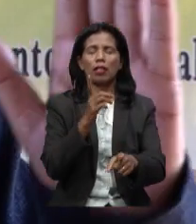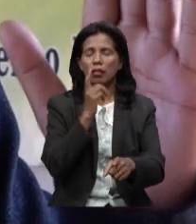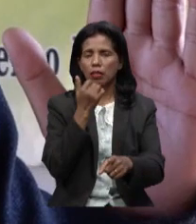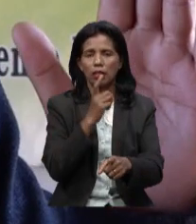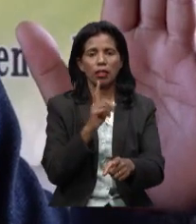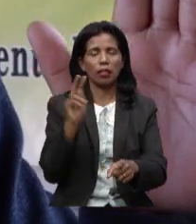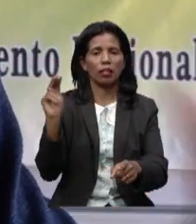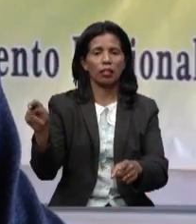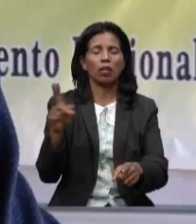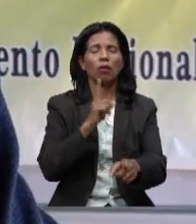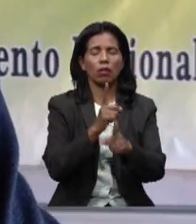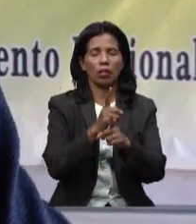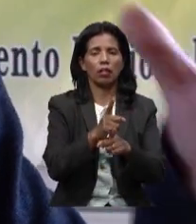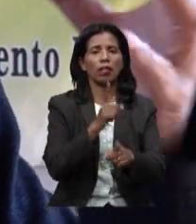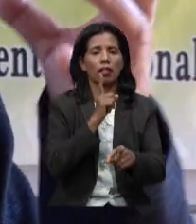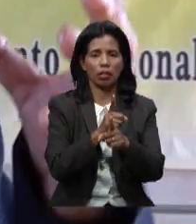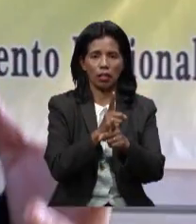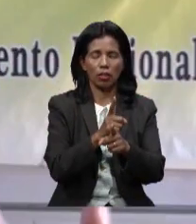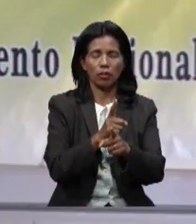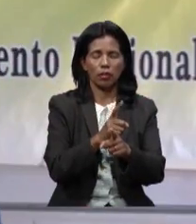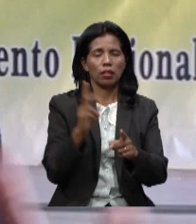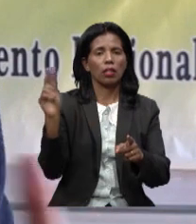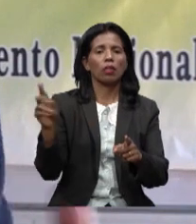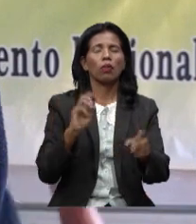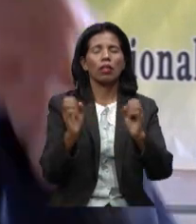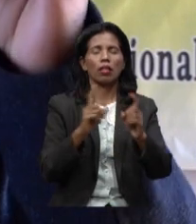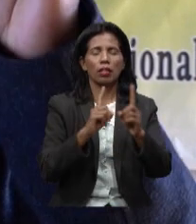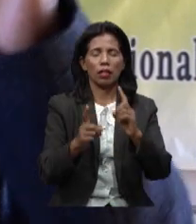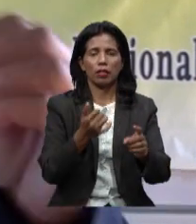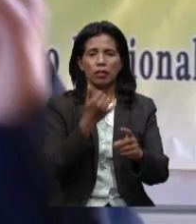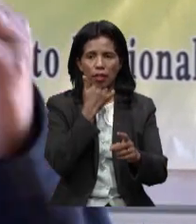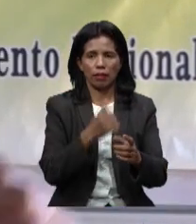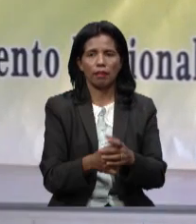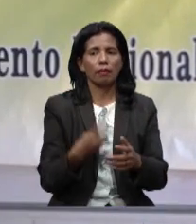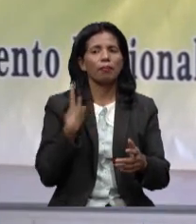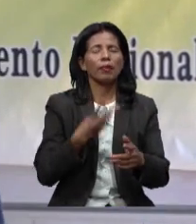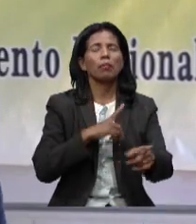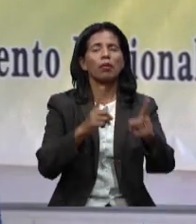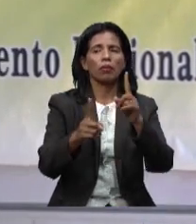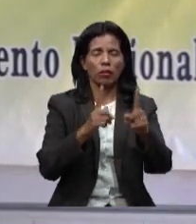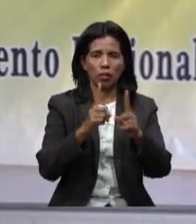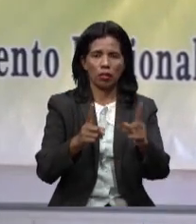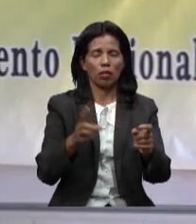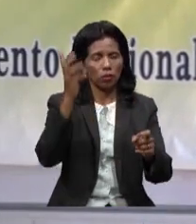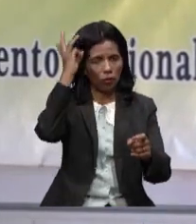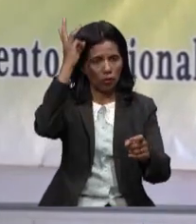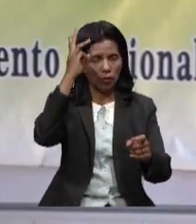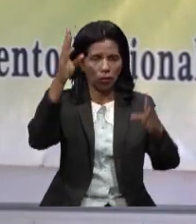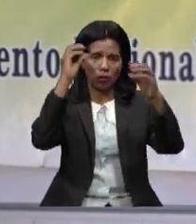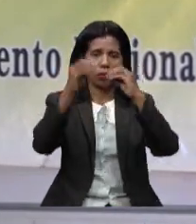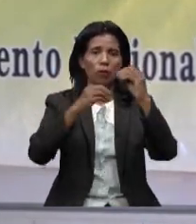idane kuliane lalos. Timur ni wan sedet makandu berkupa ona ho area